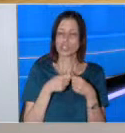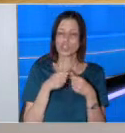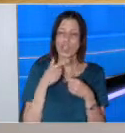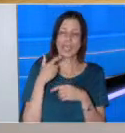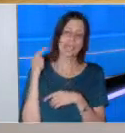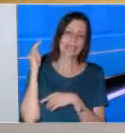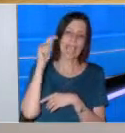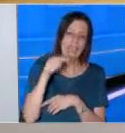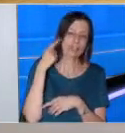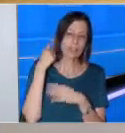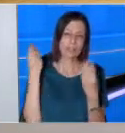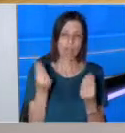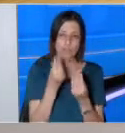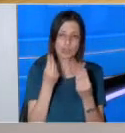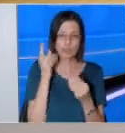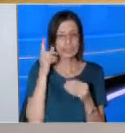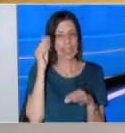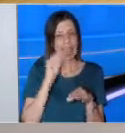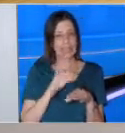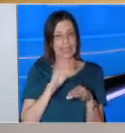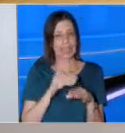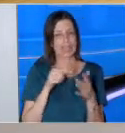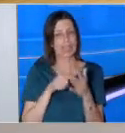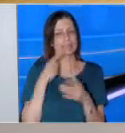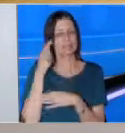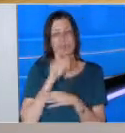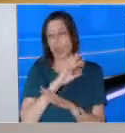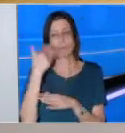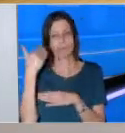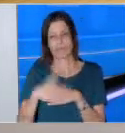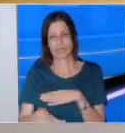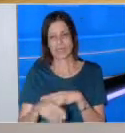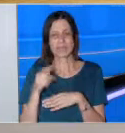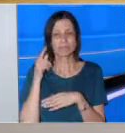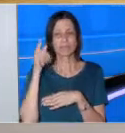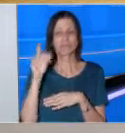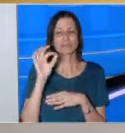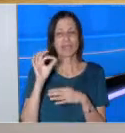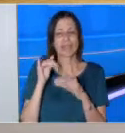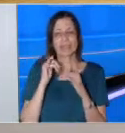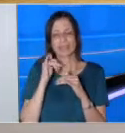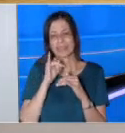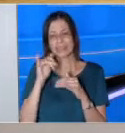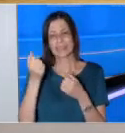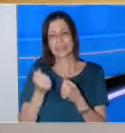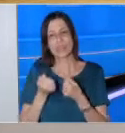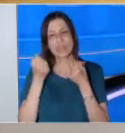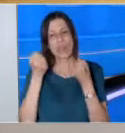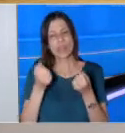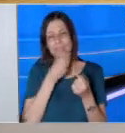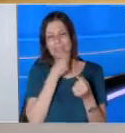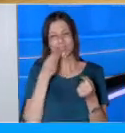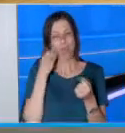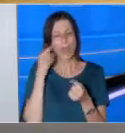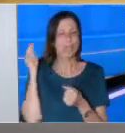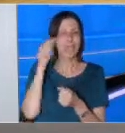משהו שצריך להתקן? כי ירי באמת בלתי פוסק, ירי לעבר טיולית הערב בצהריים, ירי שמתרחב